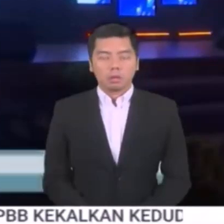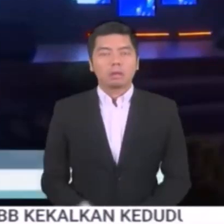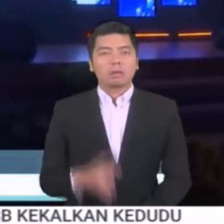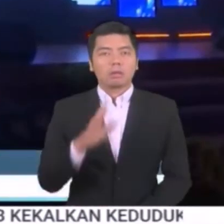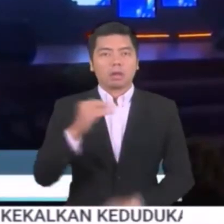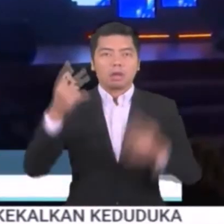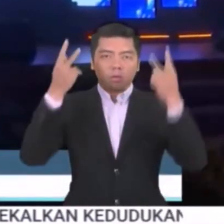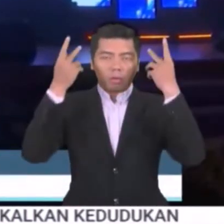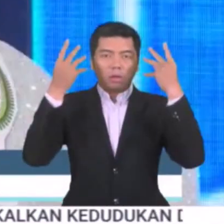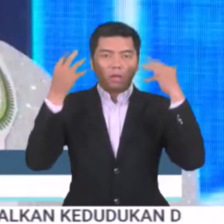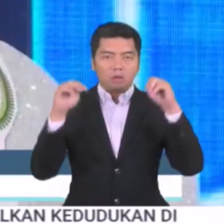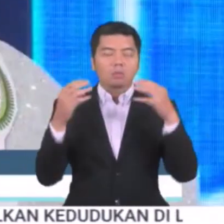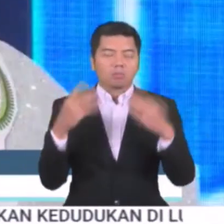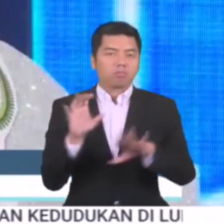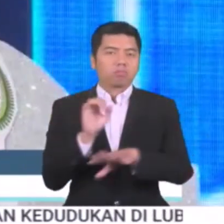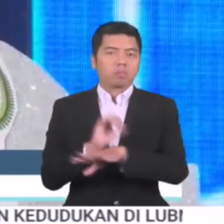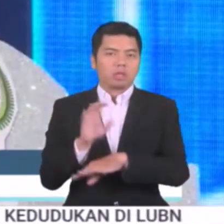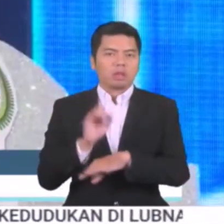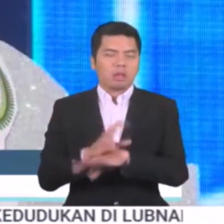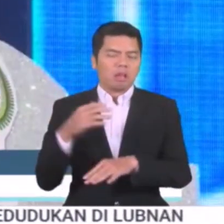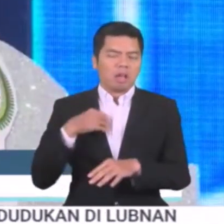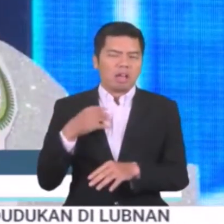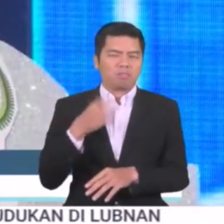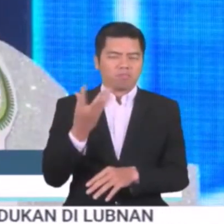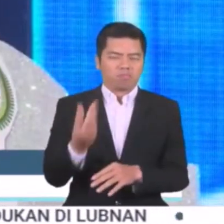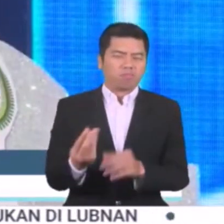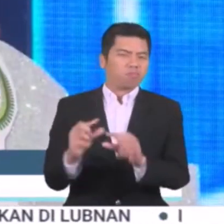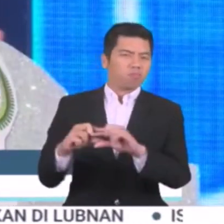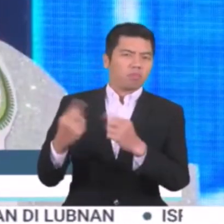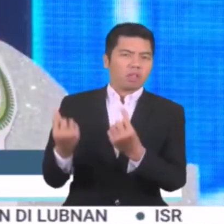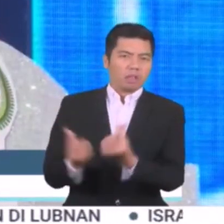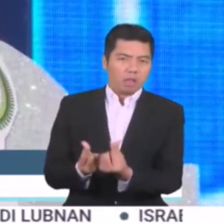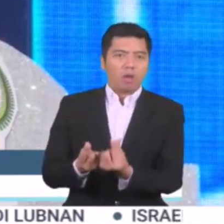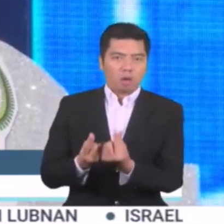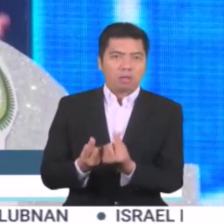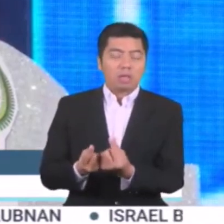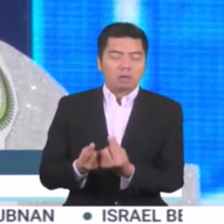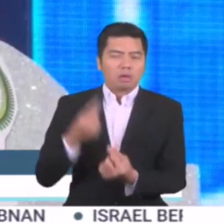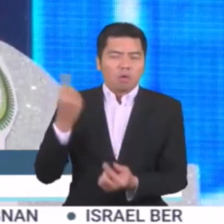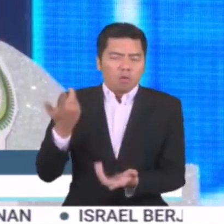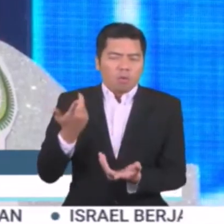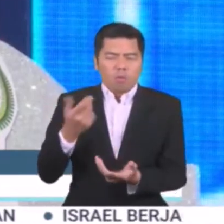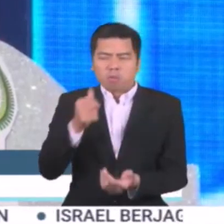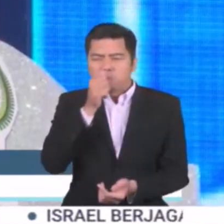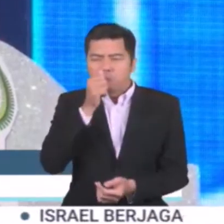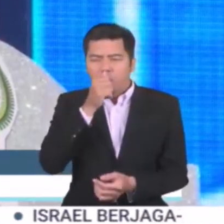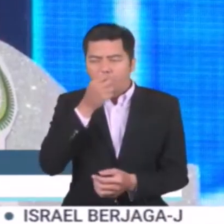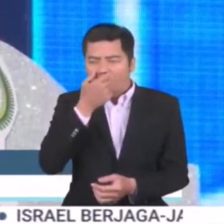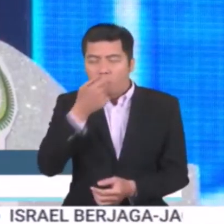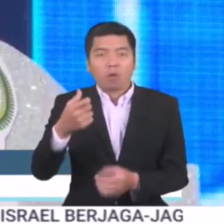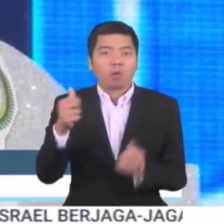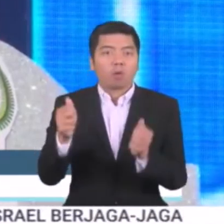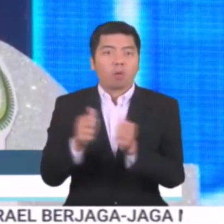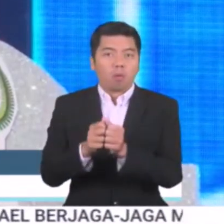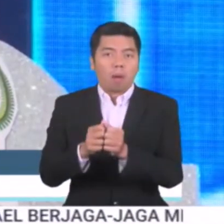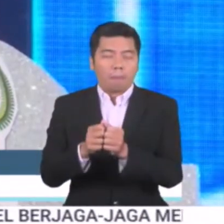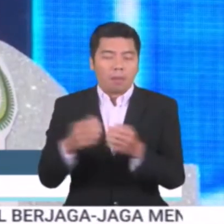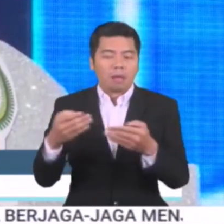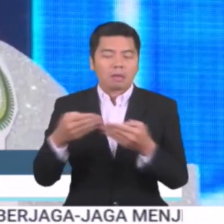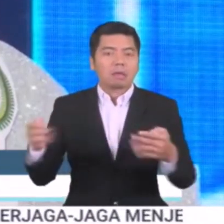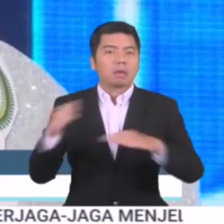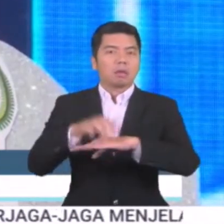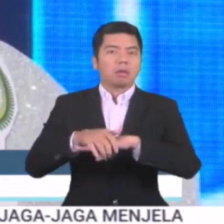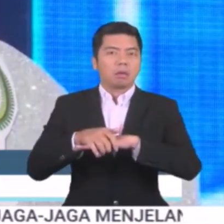Dalam pada itu, Datuk Seri Anwar Ibrahim menegur segelintir kelompok elit yang taksub dengan bahasa Inggeris sehingga